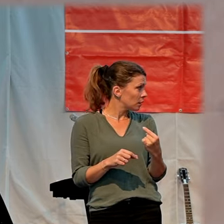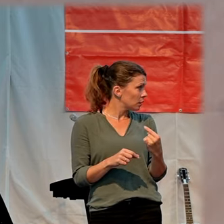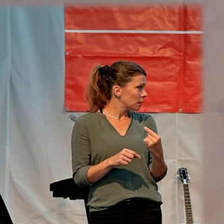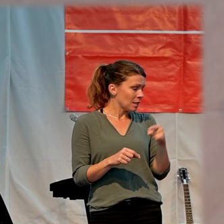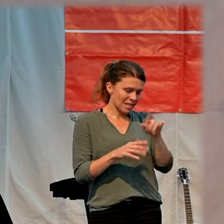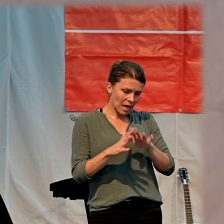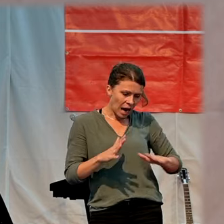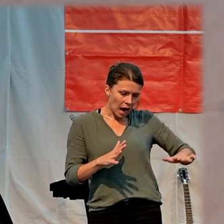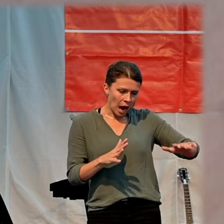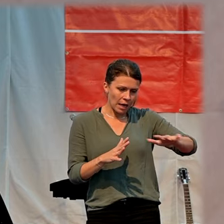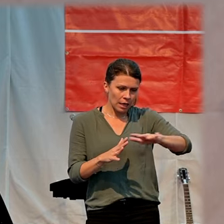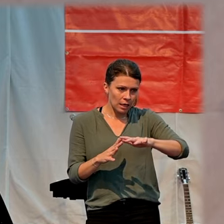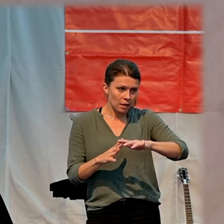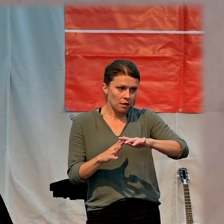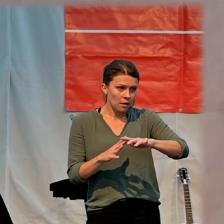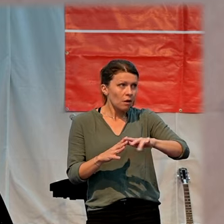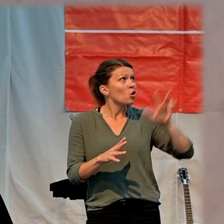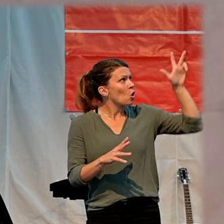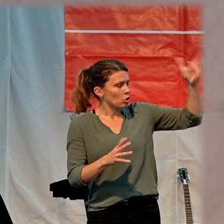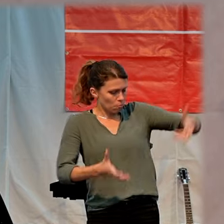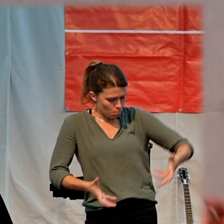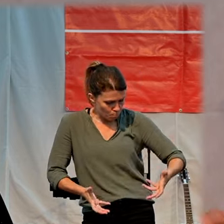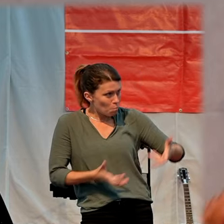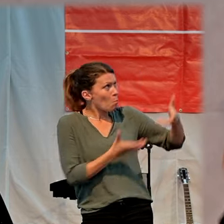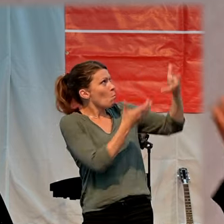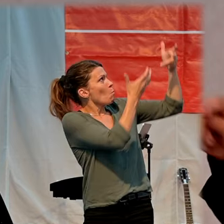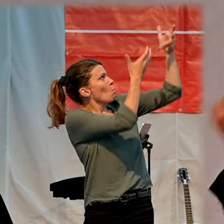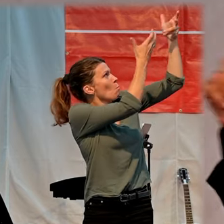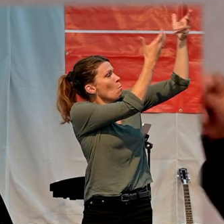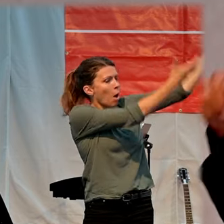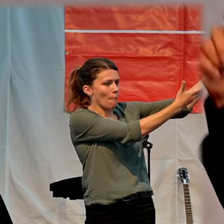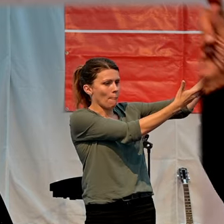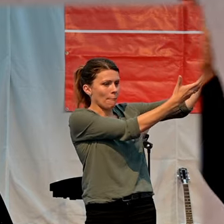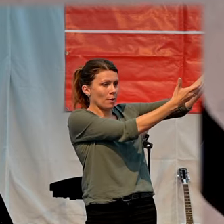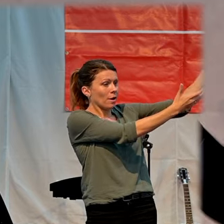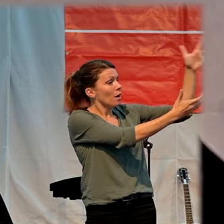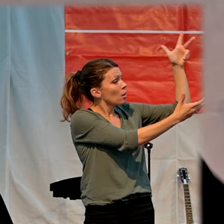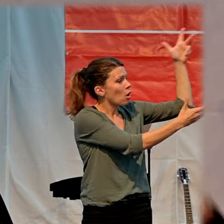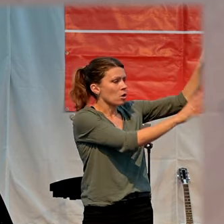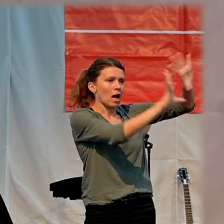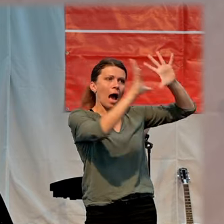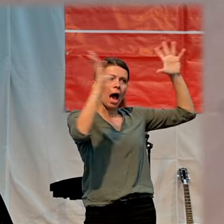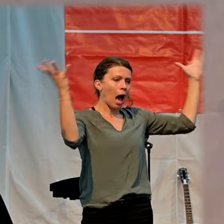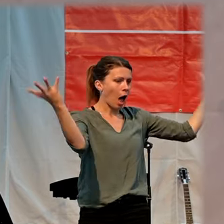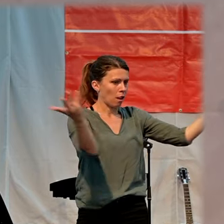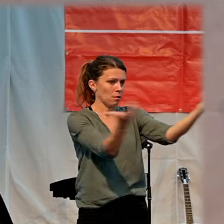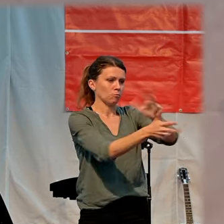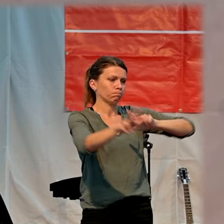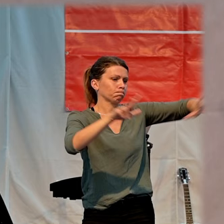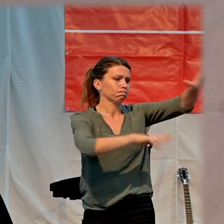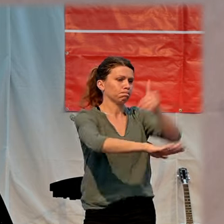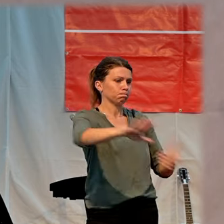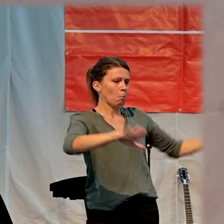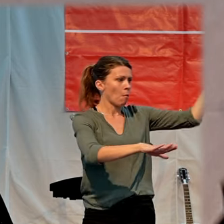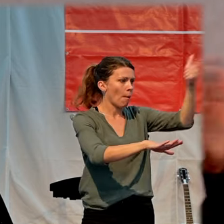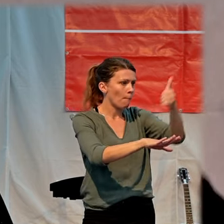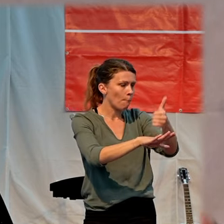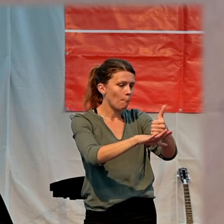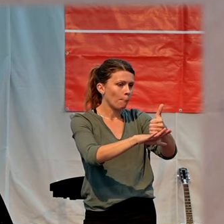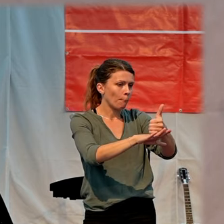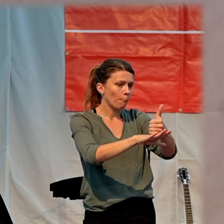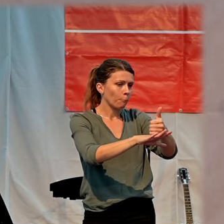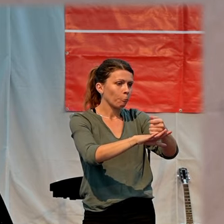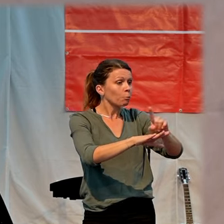dieses Reich Gott, damit Gott alles in allem ist. Ja, und dann kommt